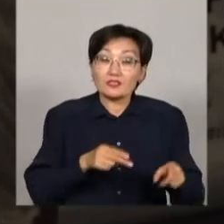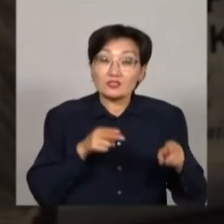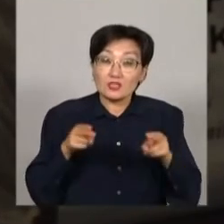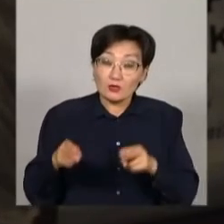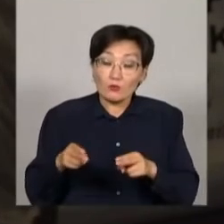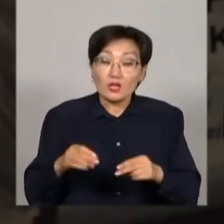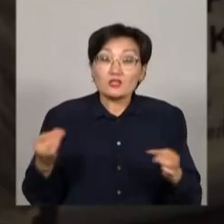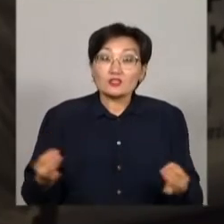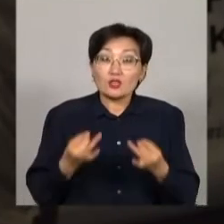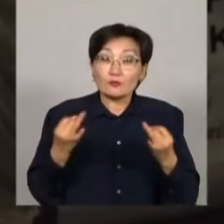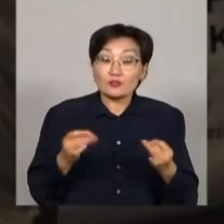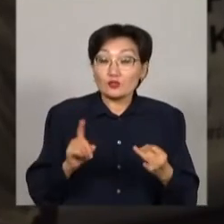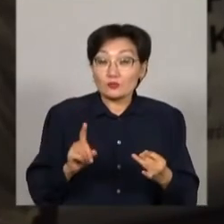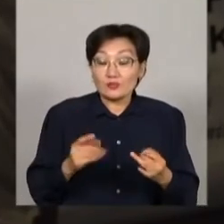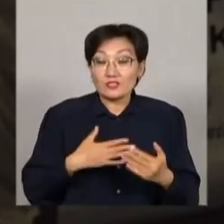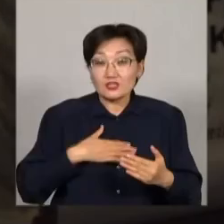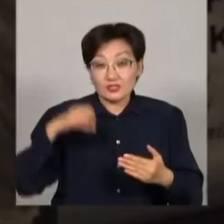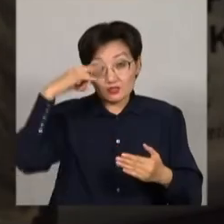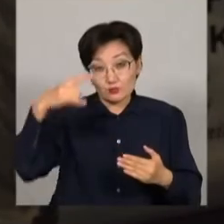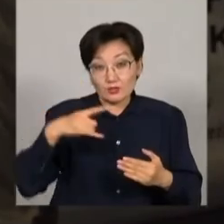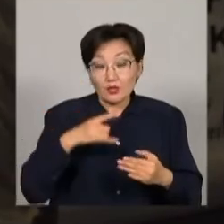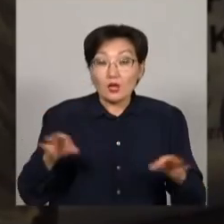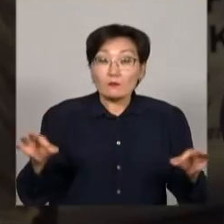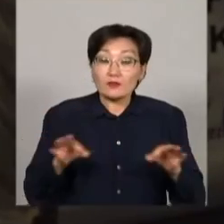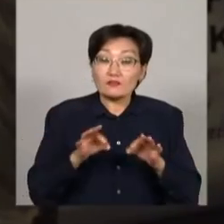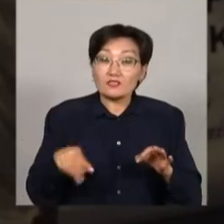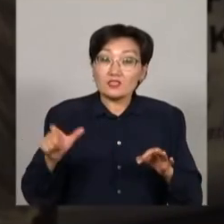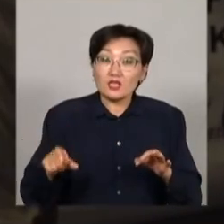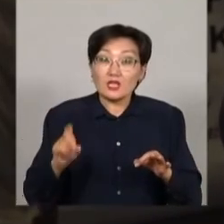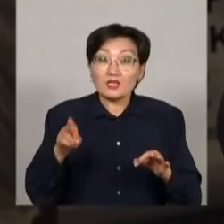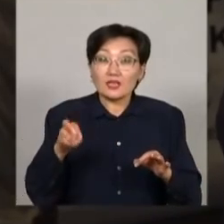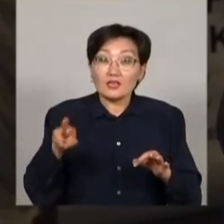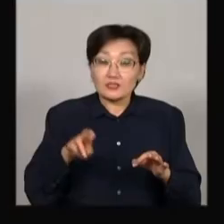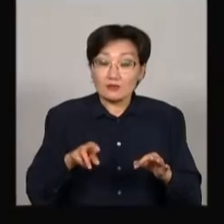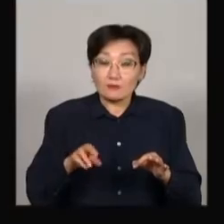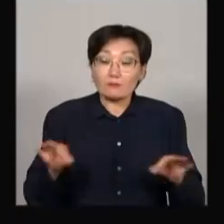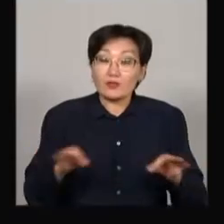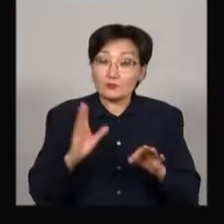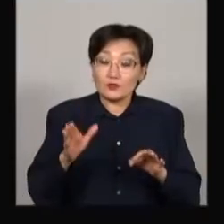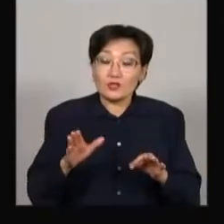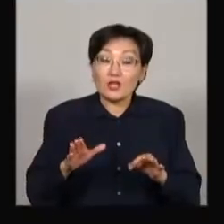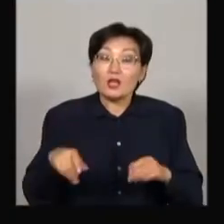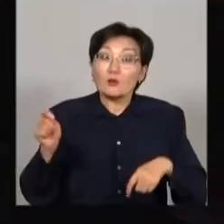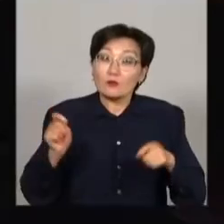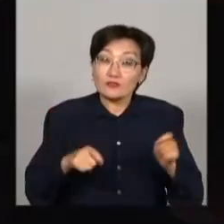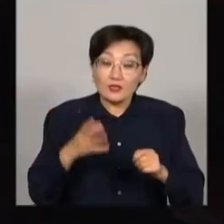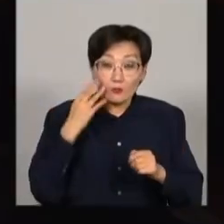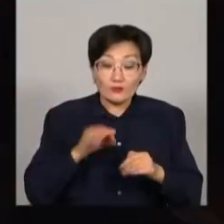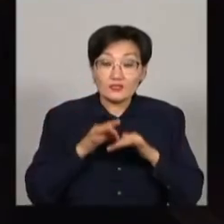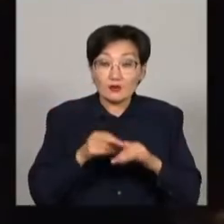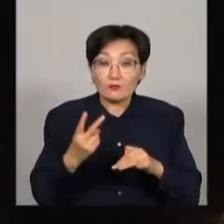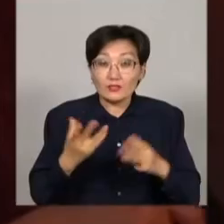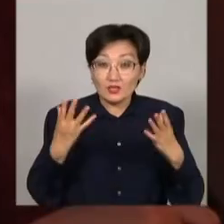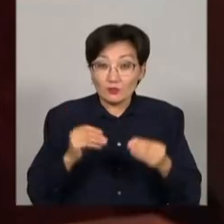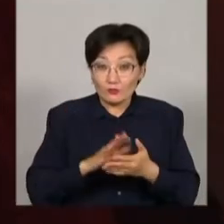что интересно, будет это наша казахстанская певица Катя Хоменкова петь. Джазовый фестиваль в Алматы продлится еще 3 дня.